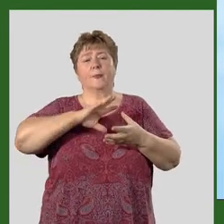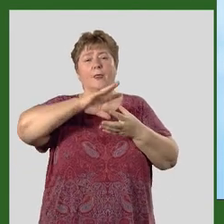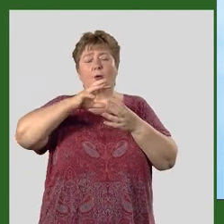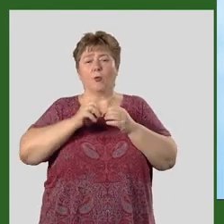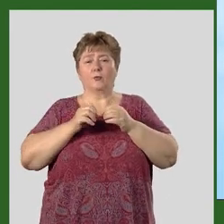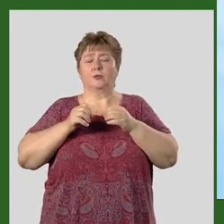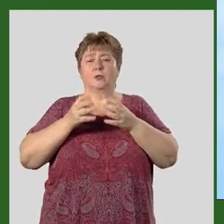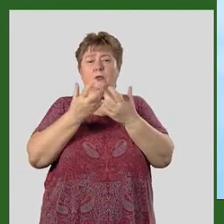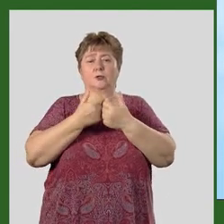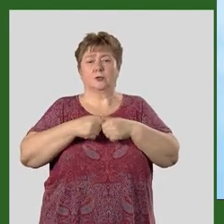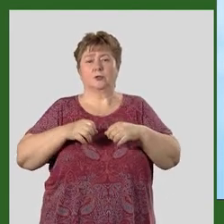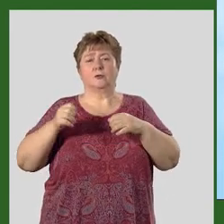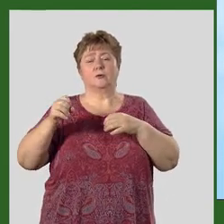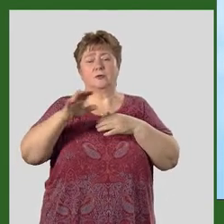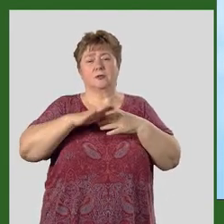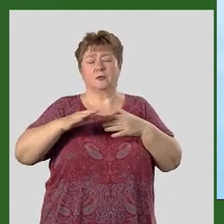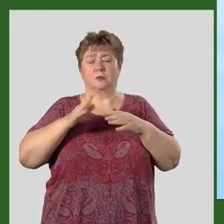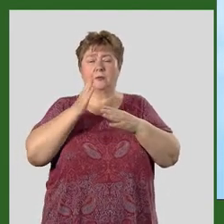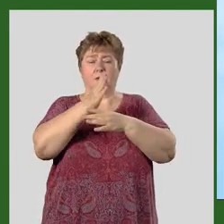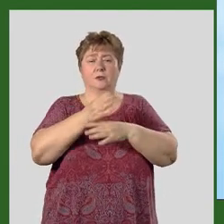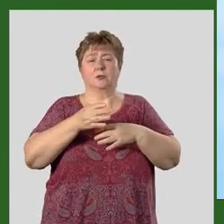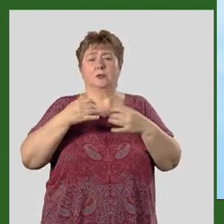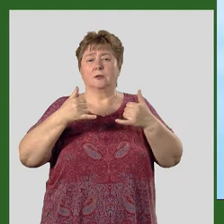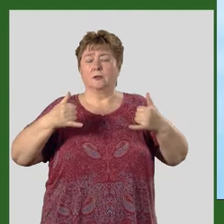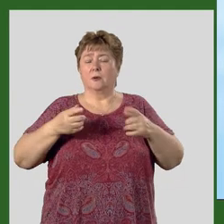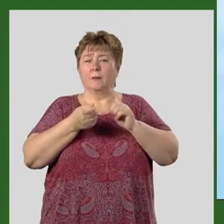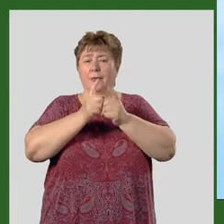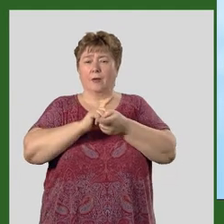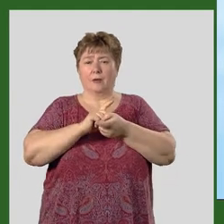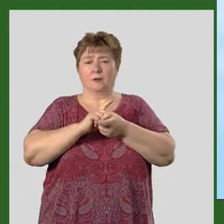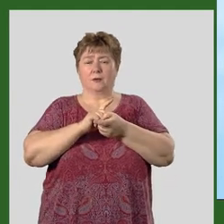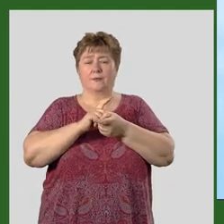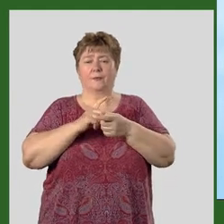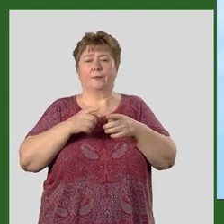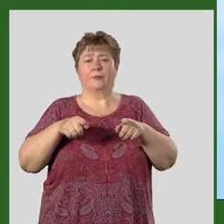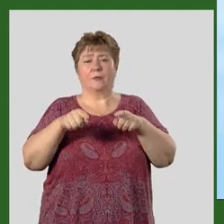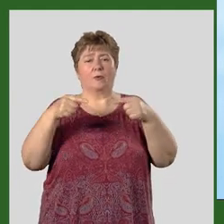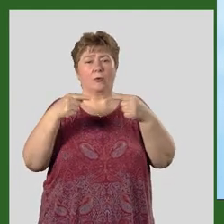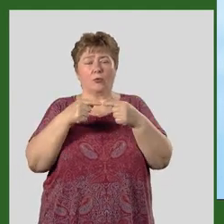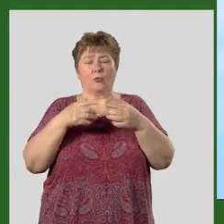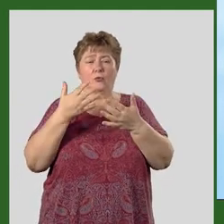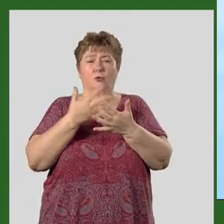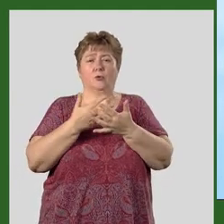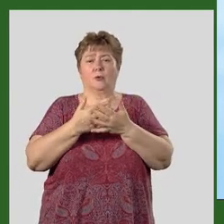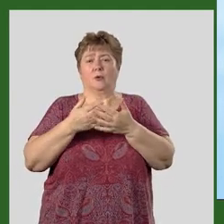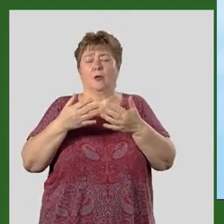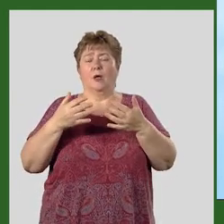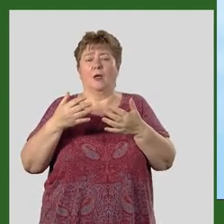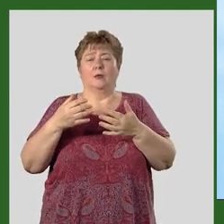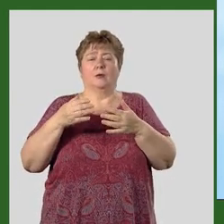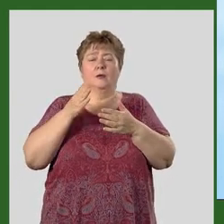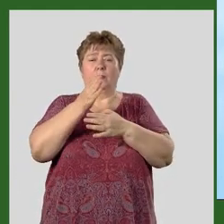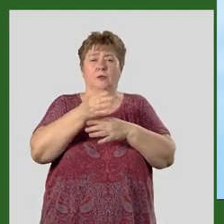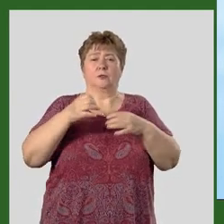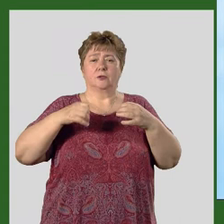число стран из-за различных политических событий меняется. Точные данные по количеству стран получить